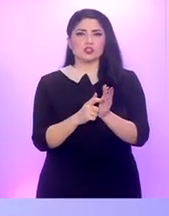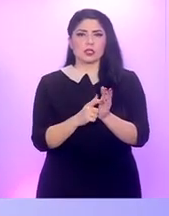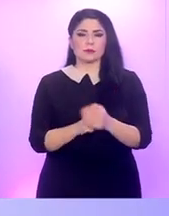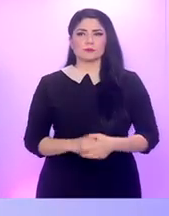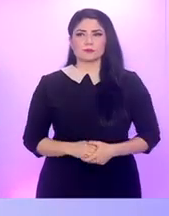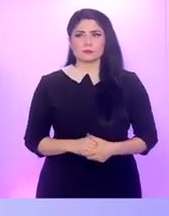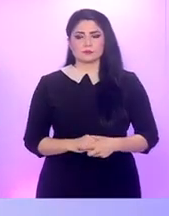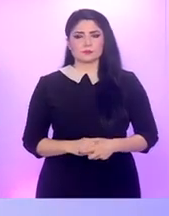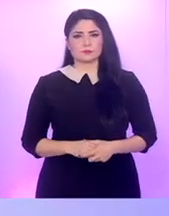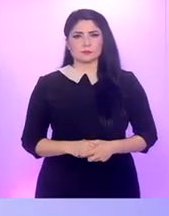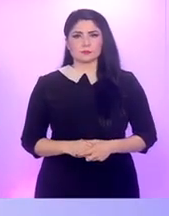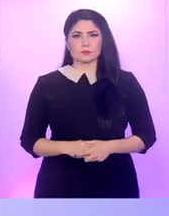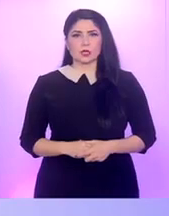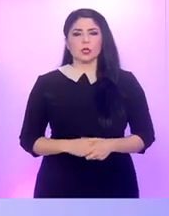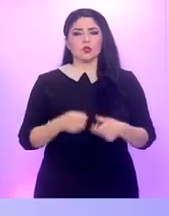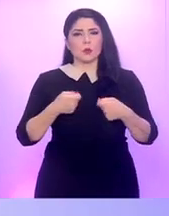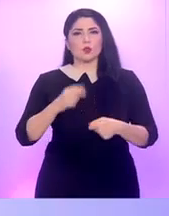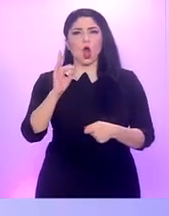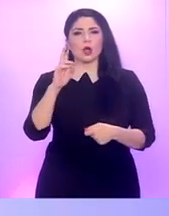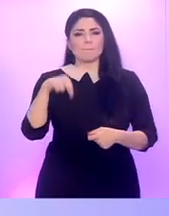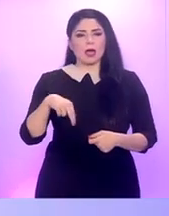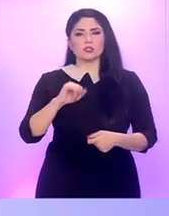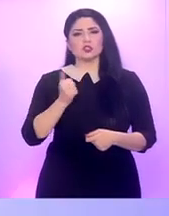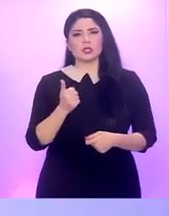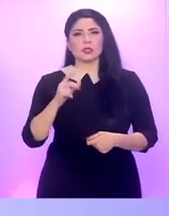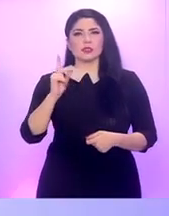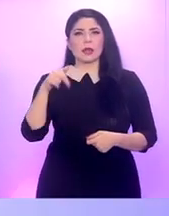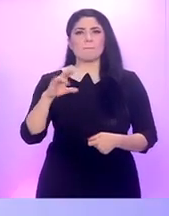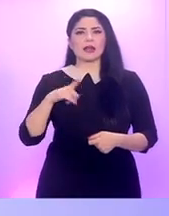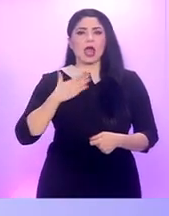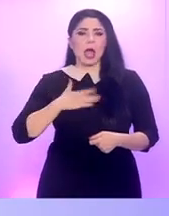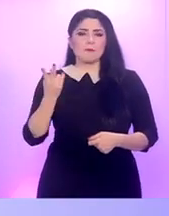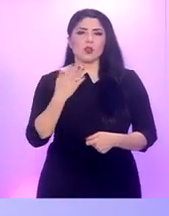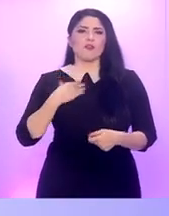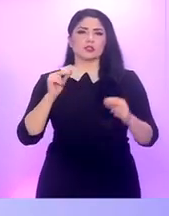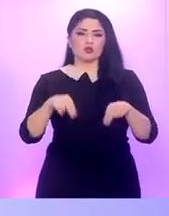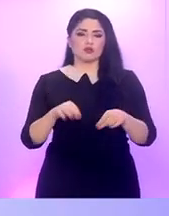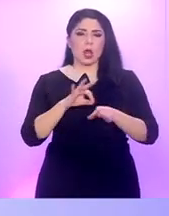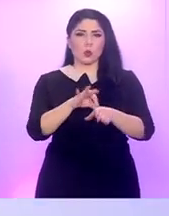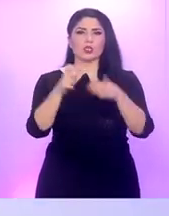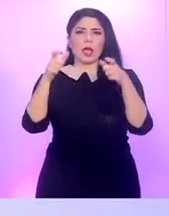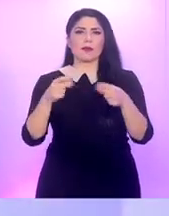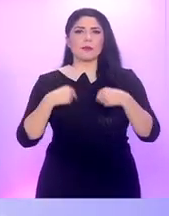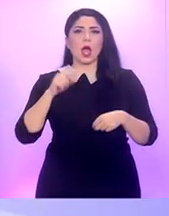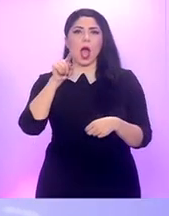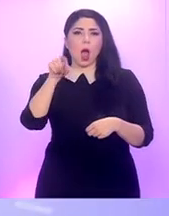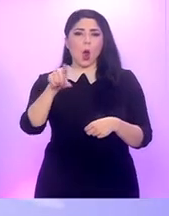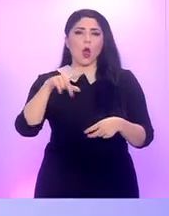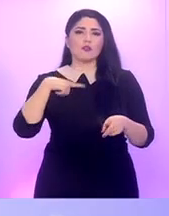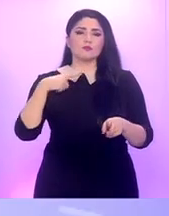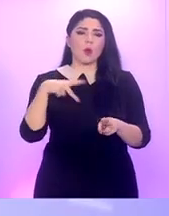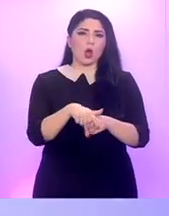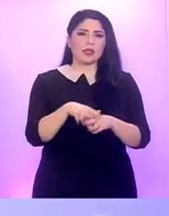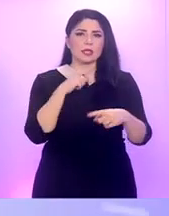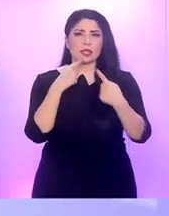pentru dânsul, domnul Barna la fel, pentru domnia sa, și acolo se blocaseră negocierile.